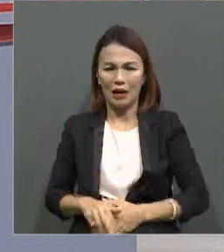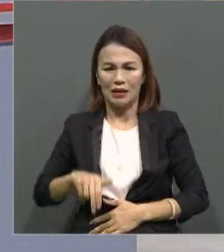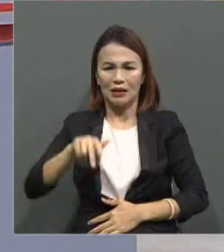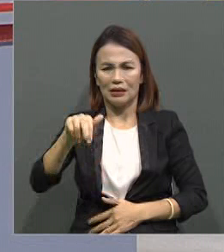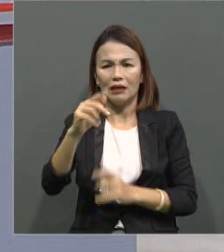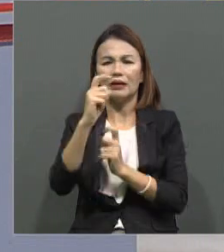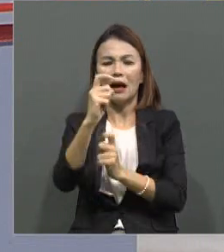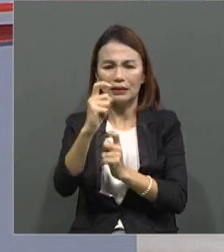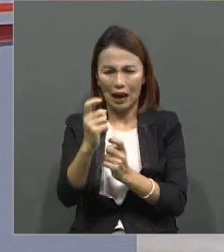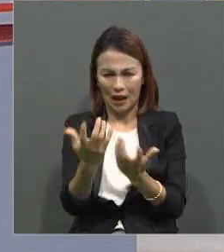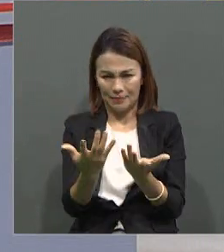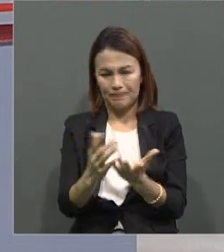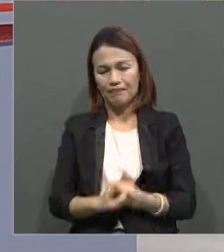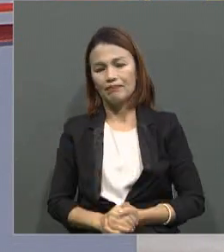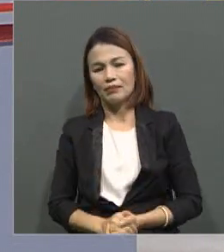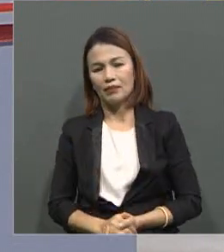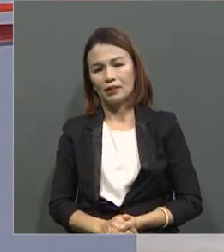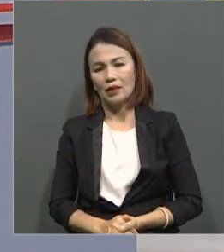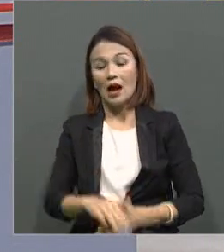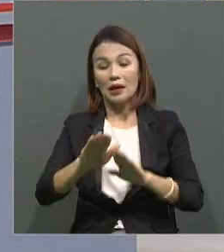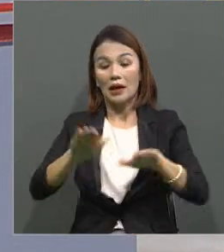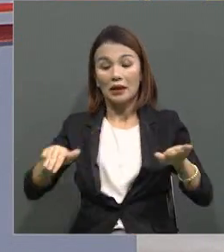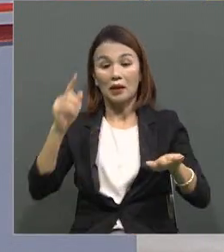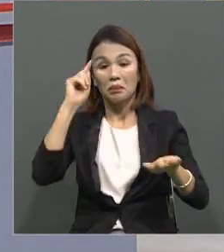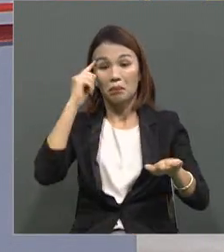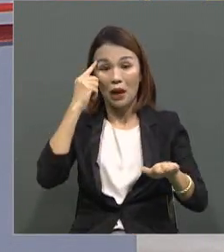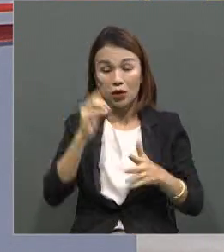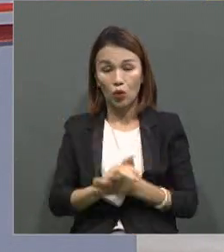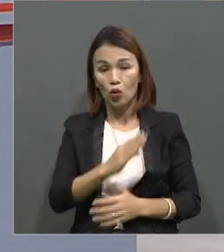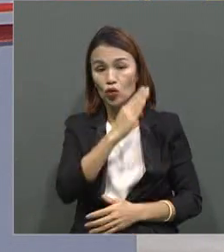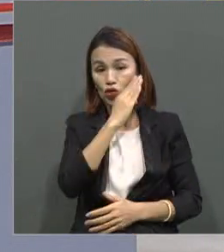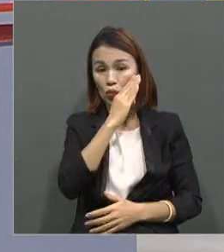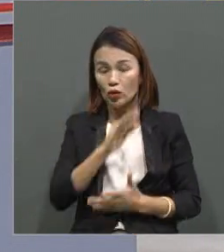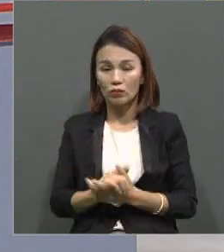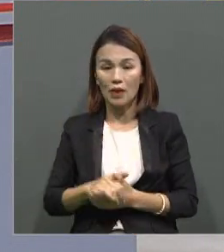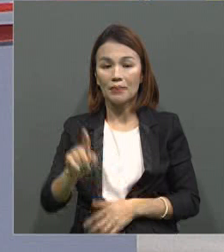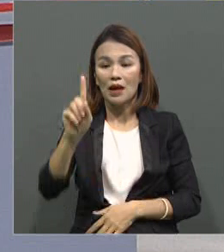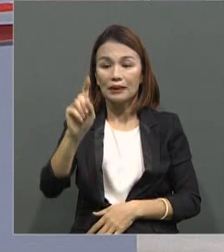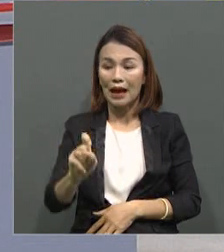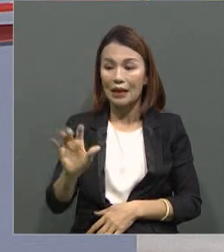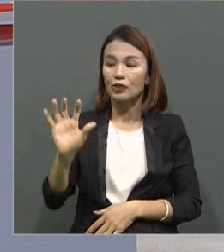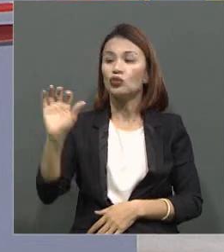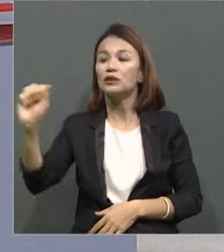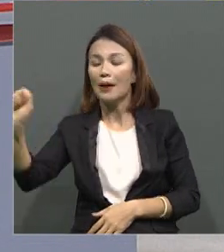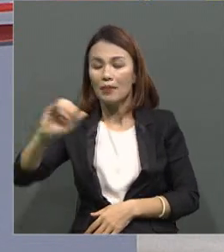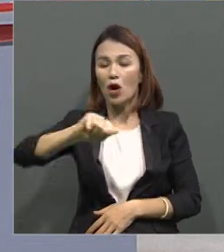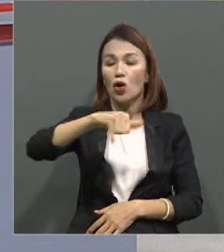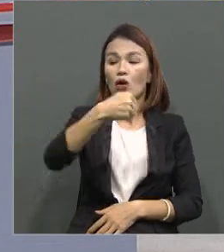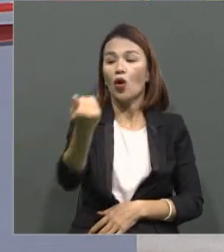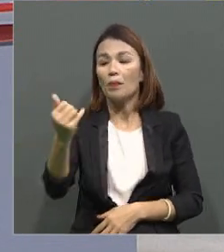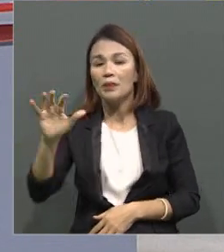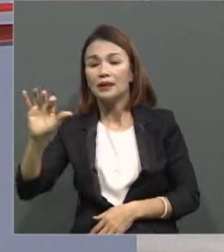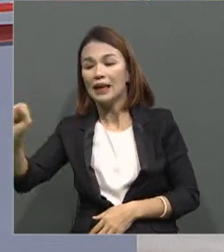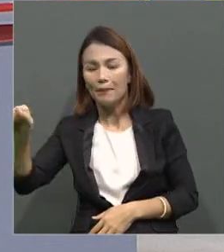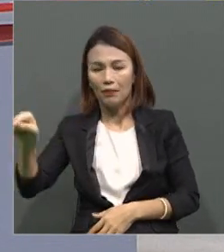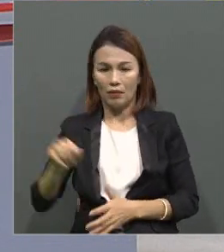ชีวิตเรามากกว่าหรือไม่นะเด็กๆเล็กๆที่เขาไม่รู้เนี่ยแล้วถ้าเกิดเป็นไรขึ้นมาเไปจับสายไฟขึ้นมาล่ะมันจะเกิดอะไรขึ้น